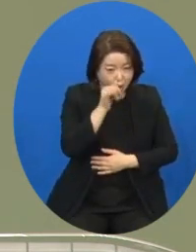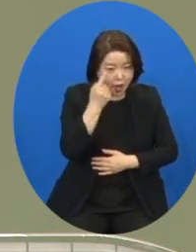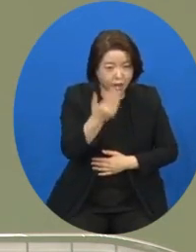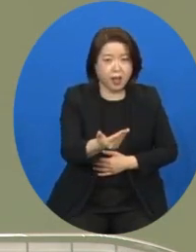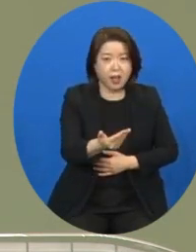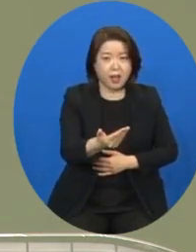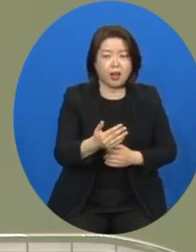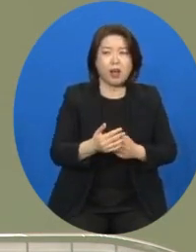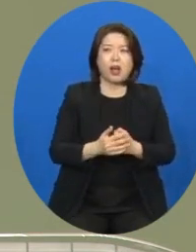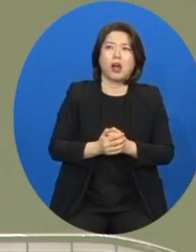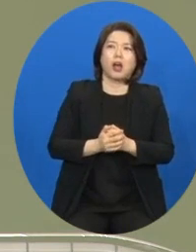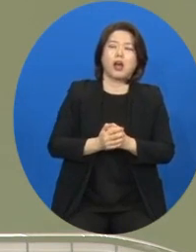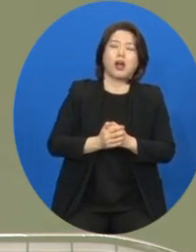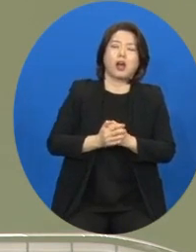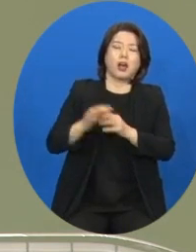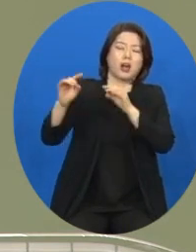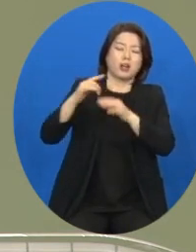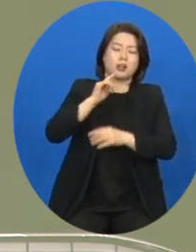그 말씀에 꼭부라졌어요.